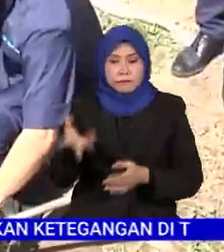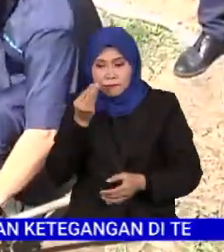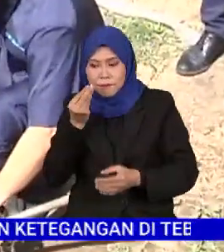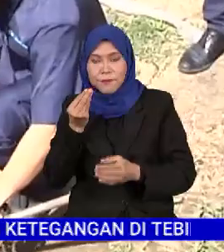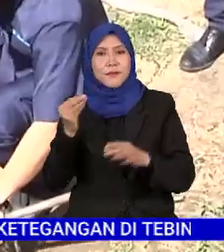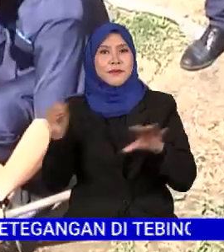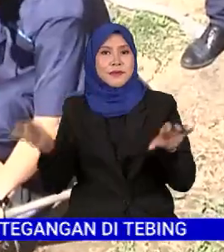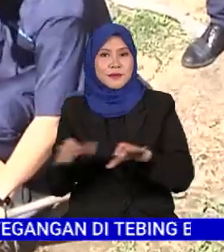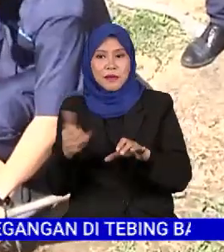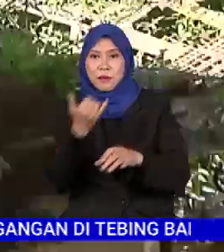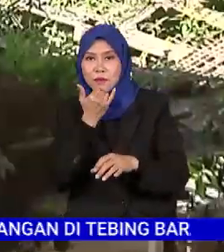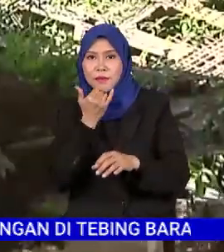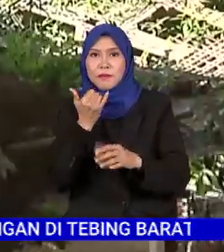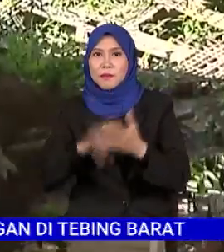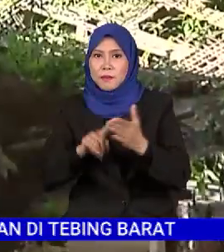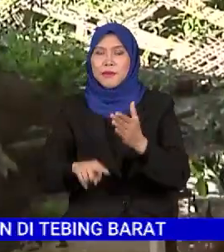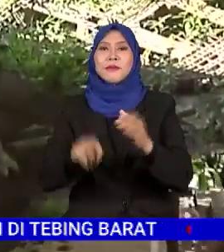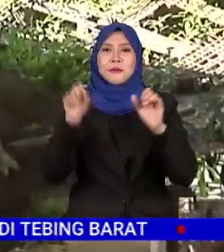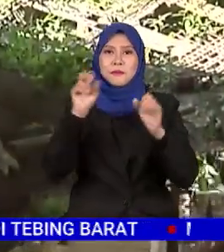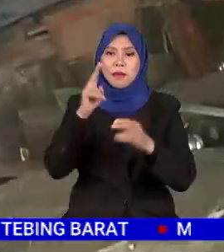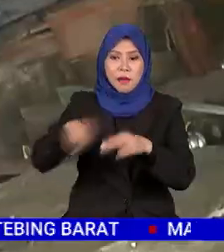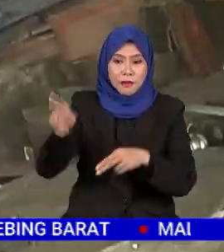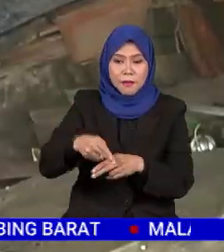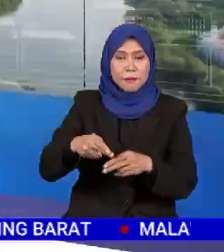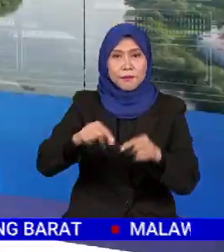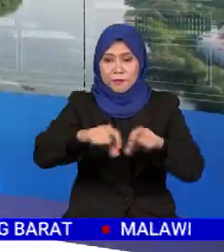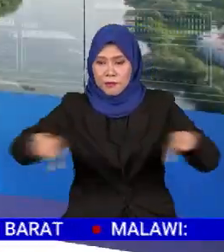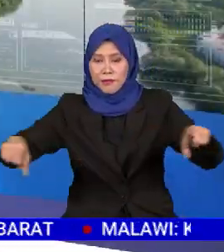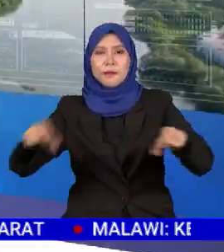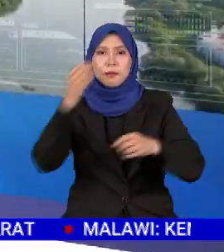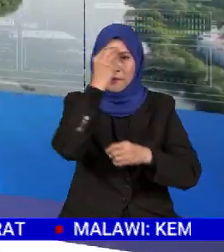khususnya berkaitan kerja-kerja penyambungan air secara haram.